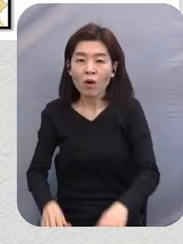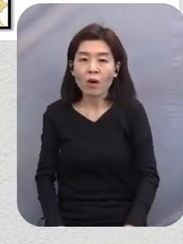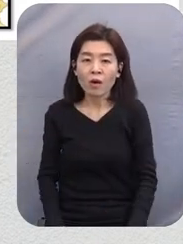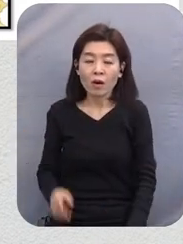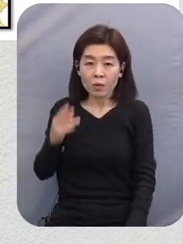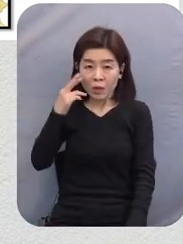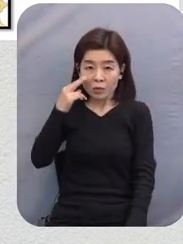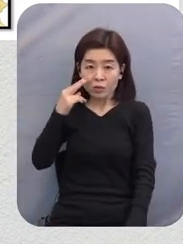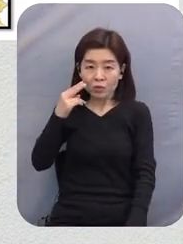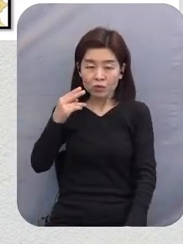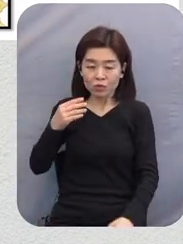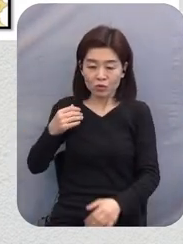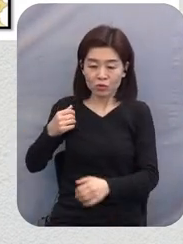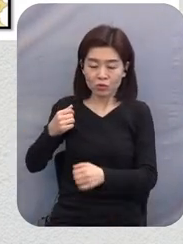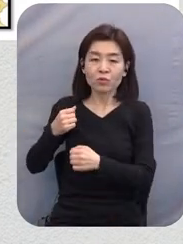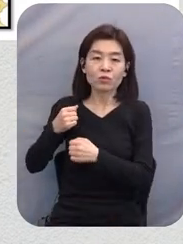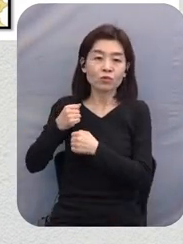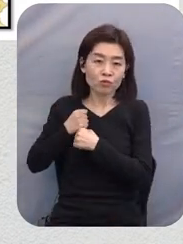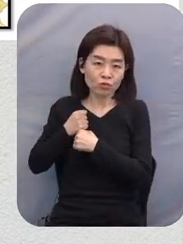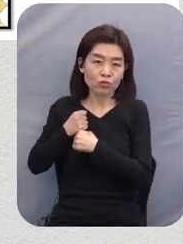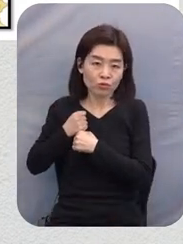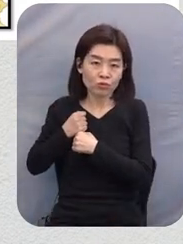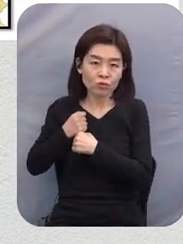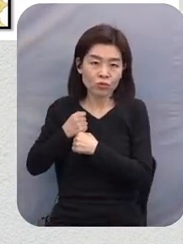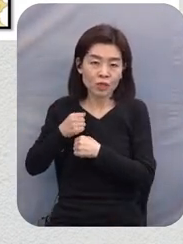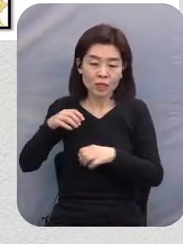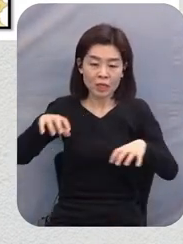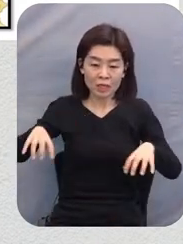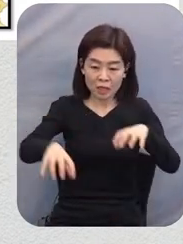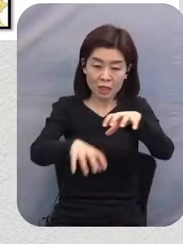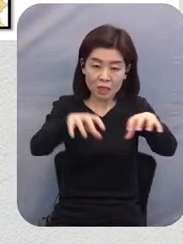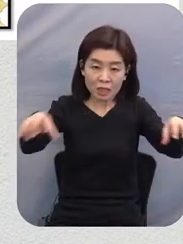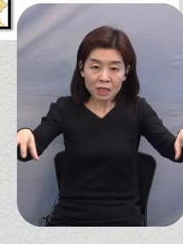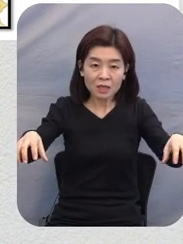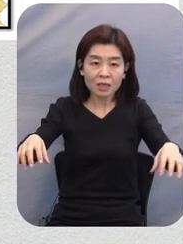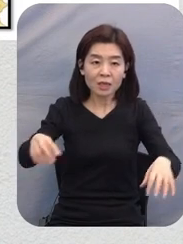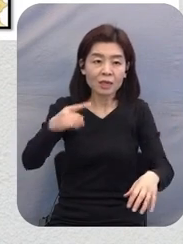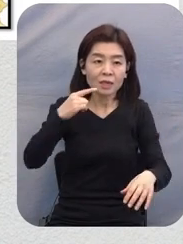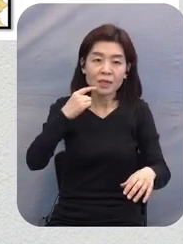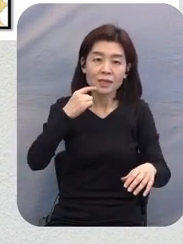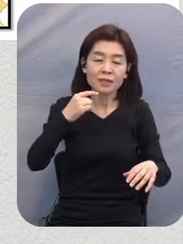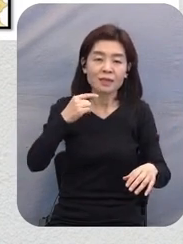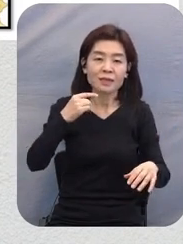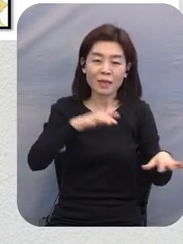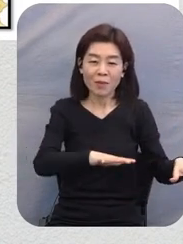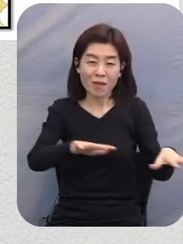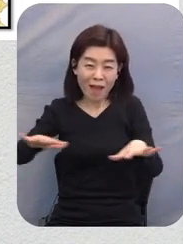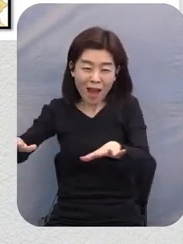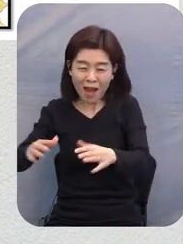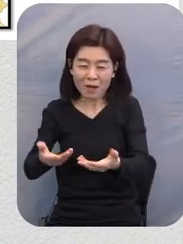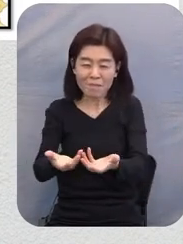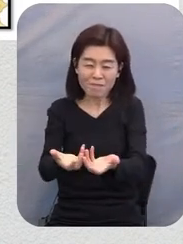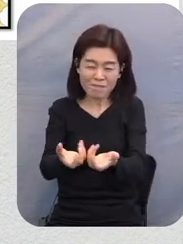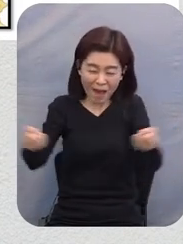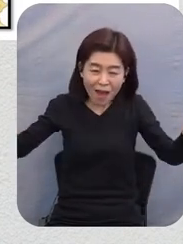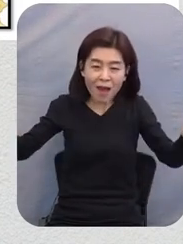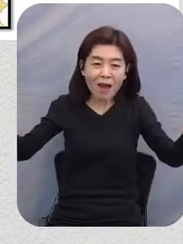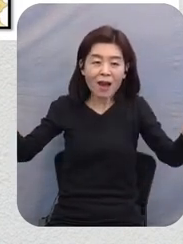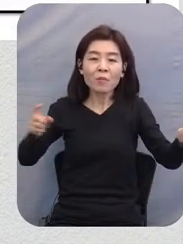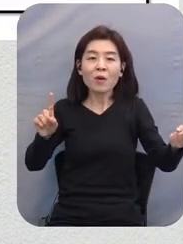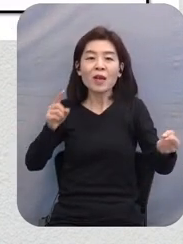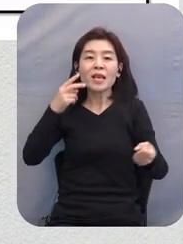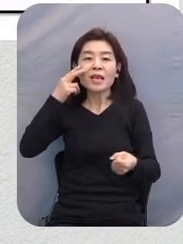항공모함처럼 군사기지가 됐는데 태평양을 반으로 쫙 까는 게 있었어요. 그게 뭐냐면 바로 일본의